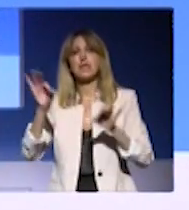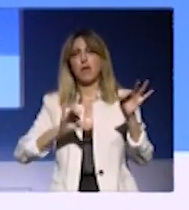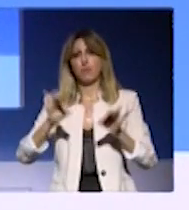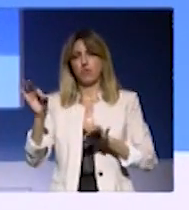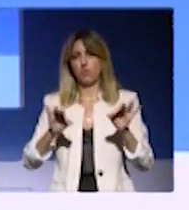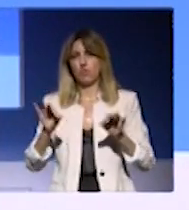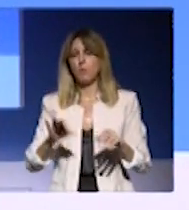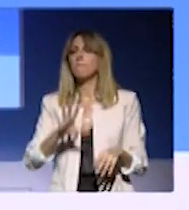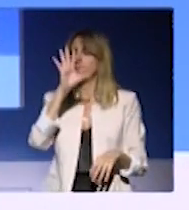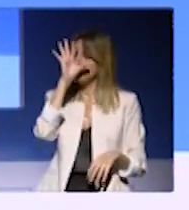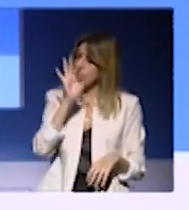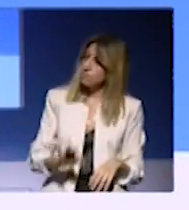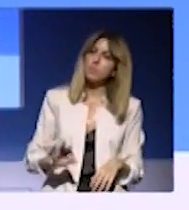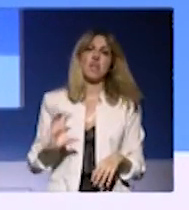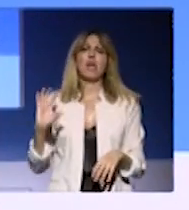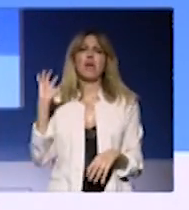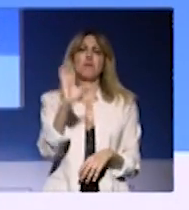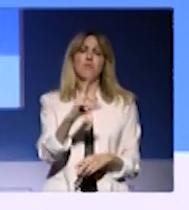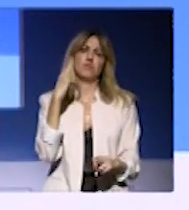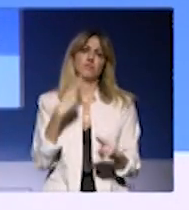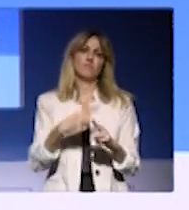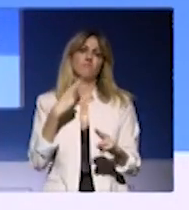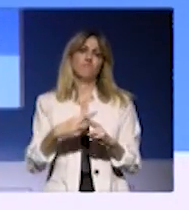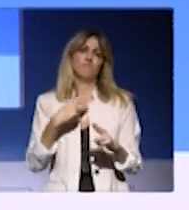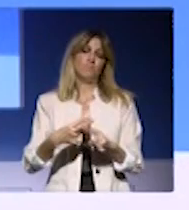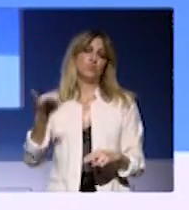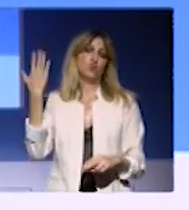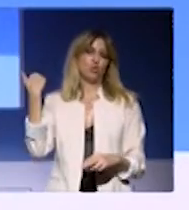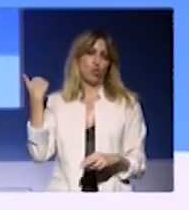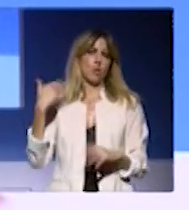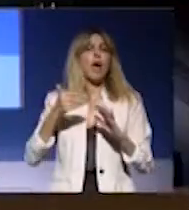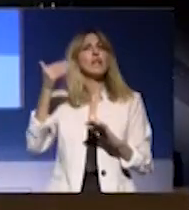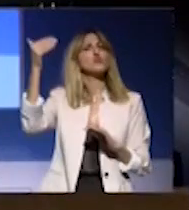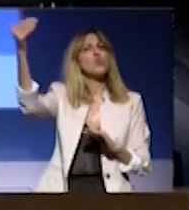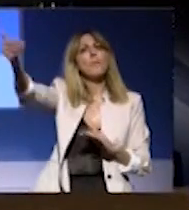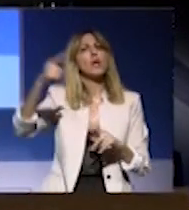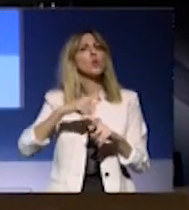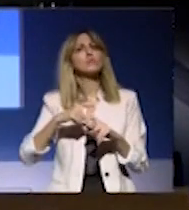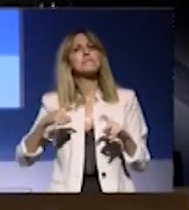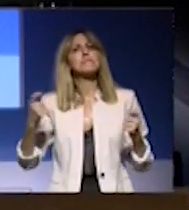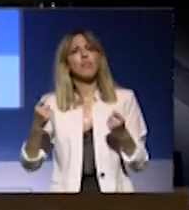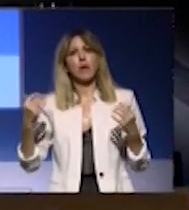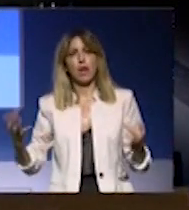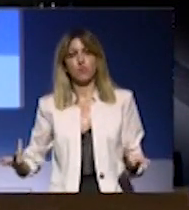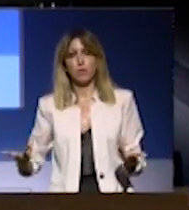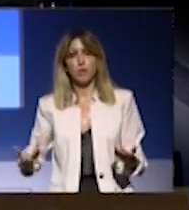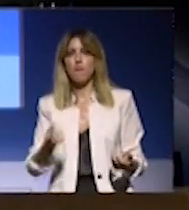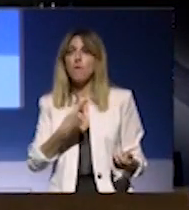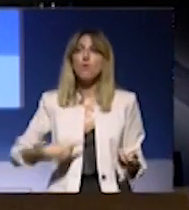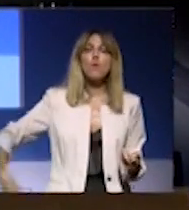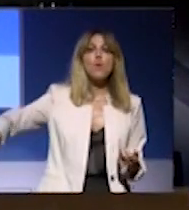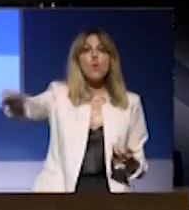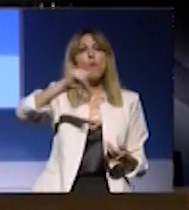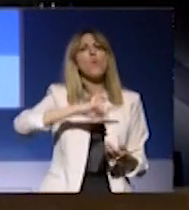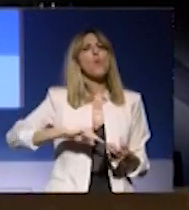πολύ σημαντικής επενδυτικής πρωτοβουλίας. Τι είναι αυτό το οποίο θα πρέπει να κρατήσουμε όλοι